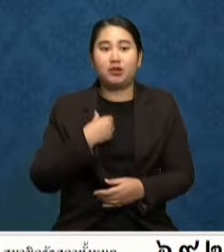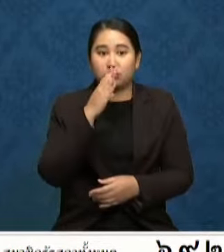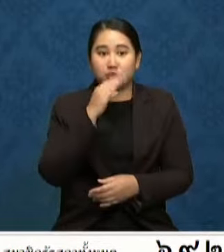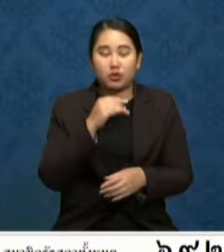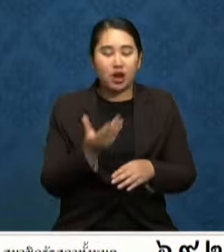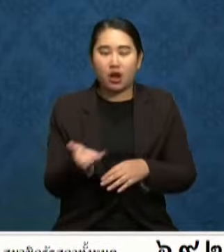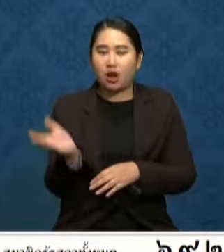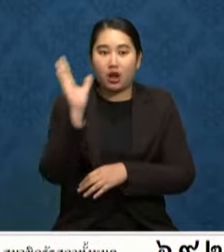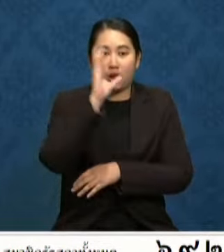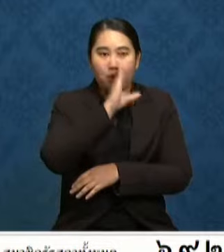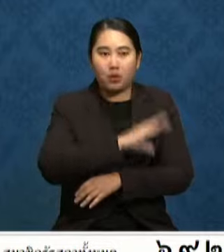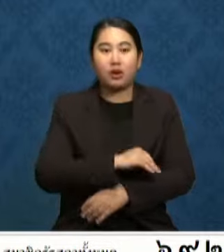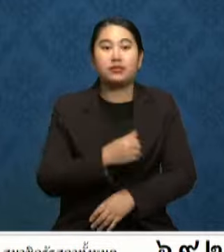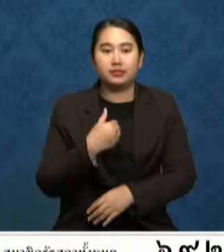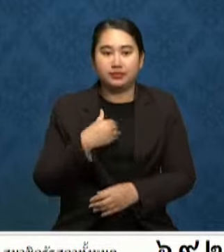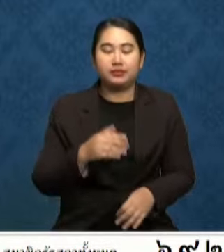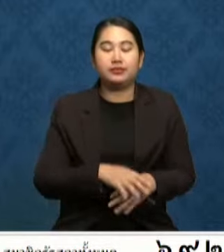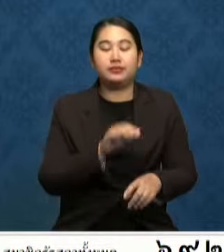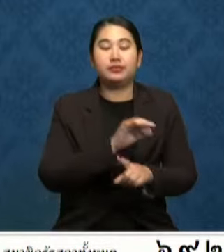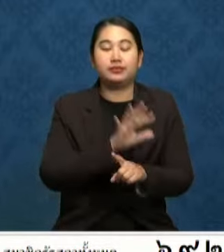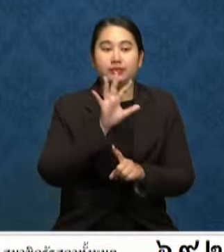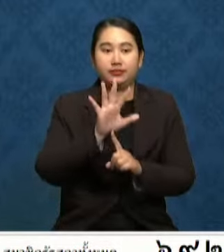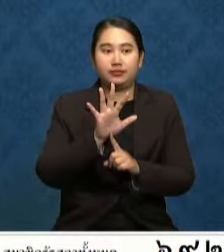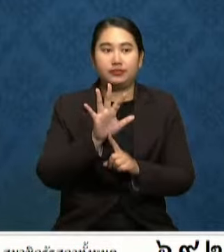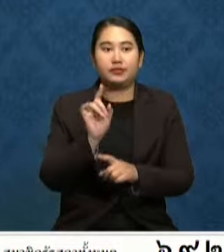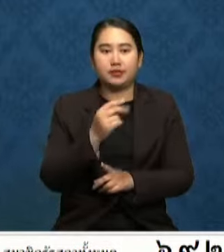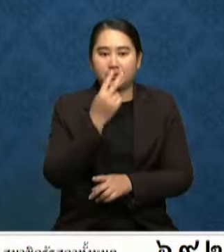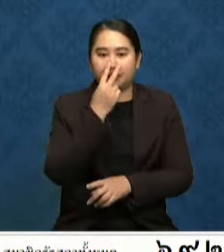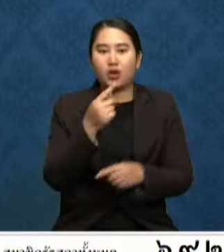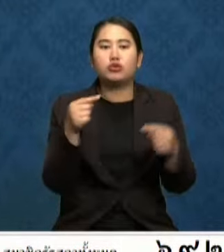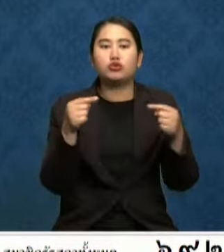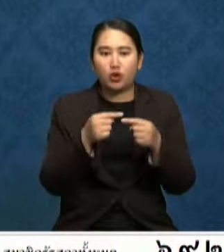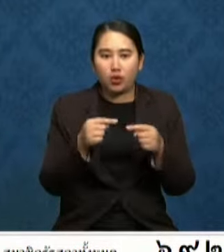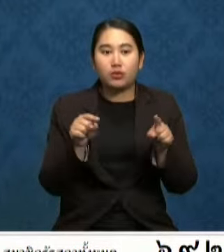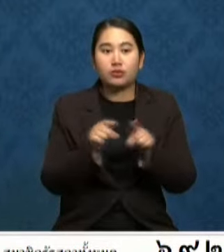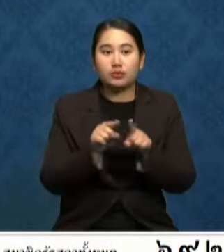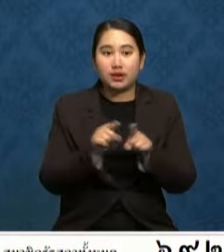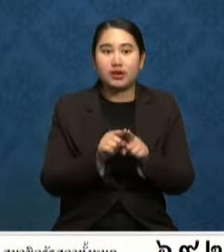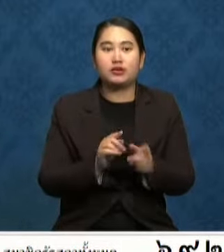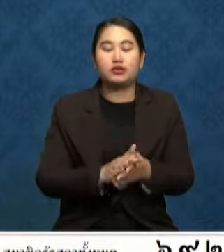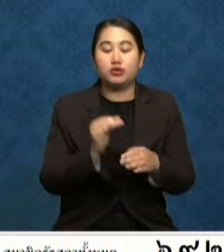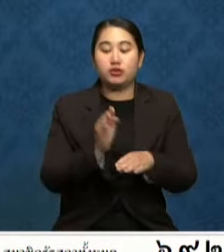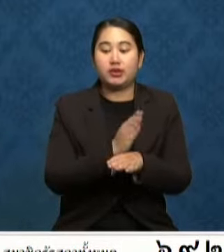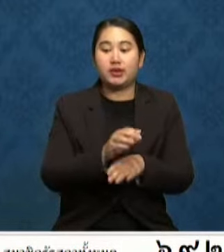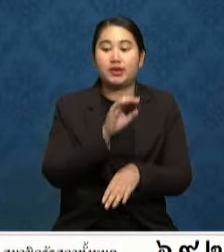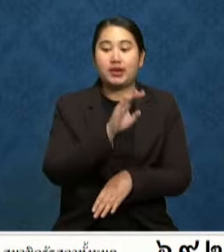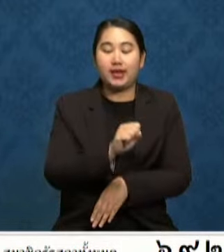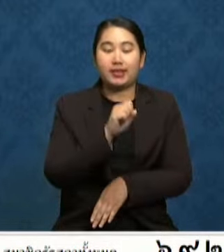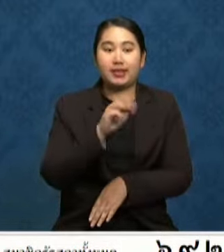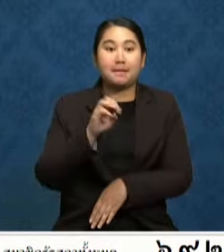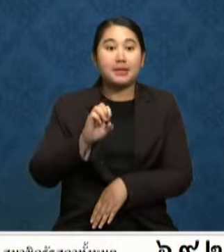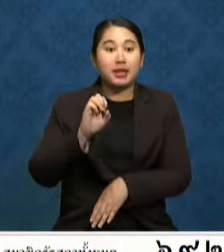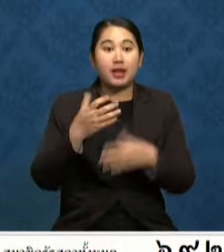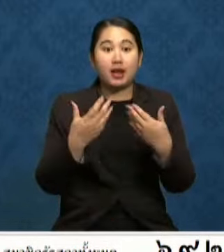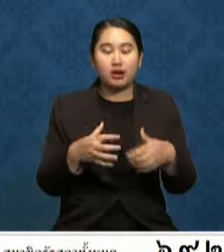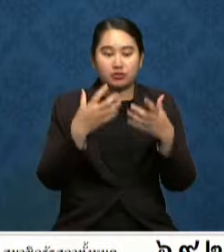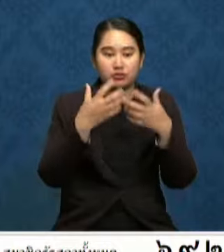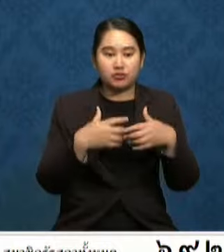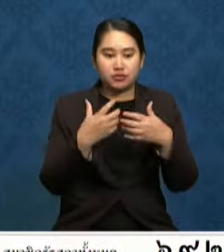พูดกทงวัน ปการที่ 5 เขาก็มองตรงกอีกนะว่านอกจาก SME แล้ว อุตสาหกรมใหญ่